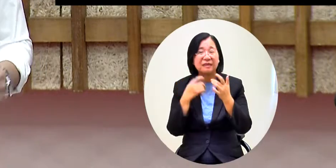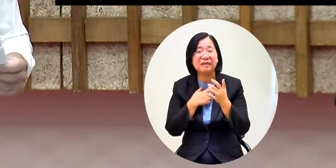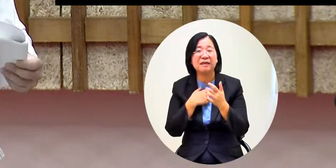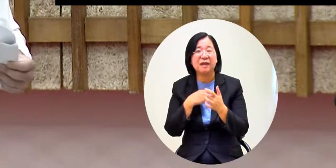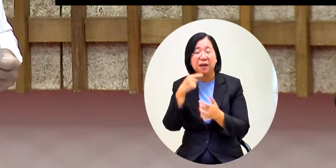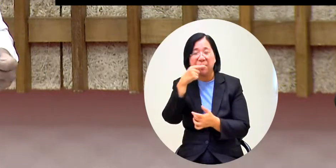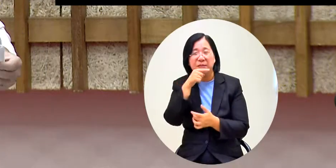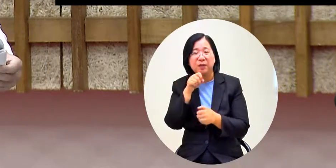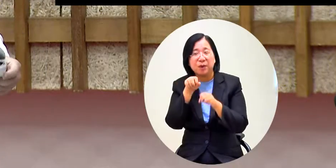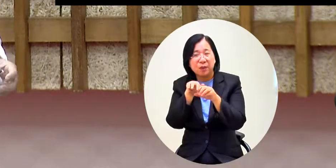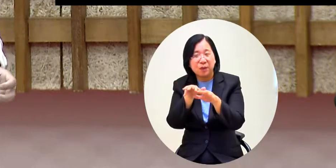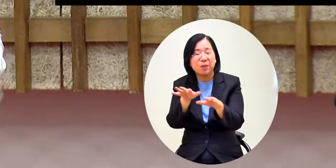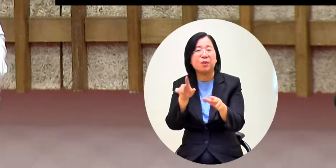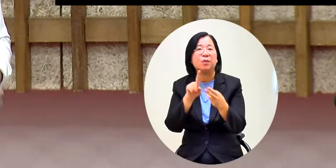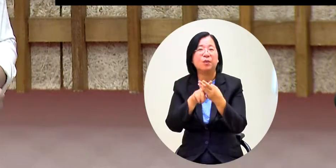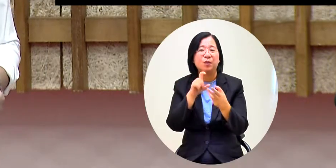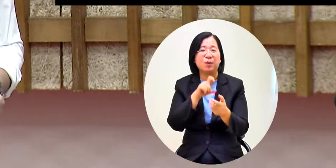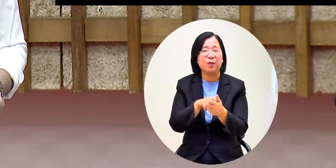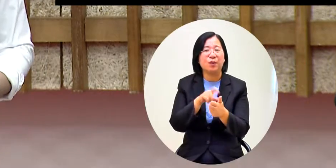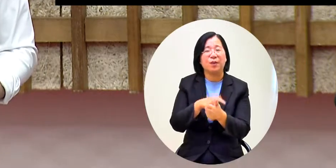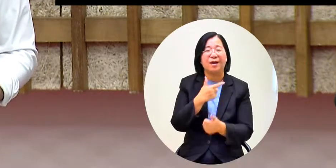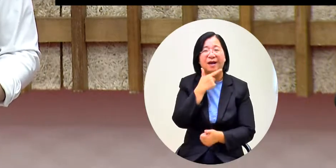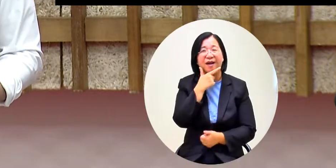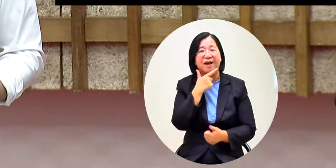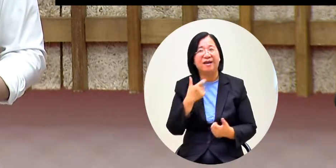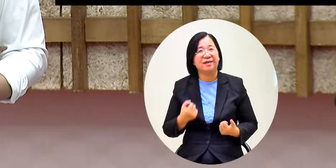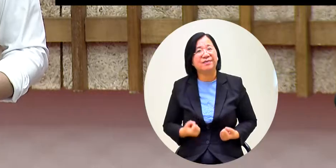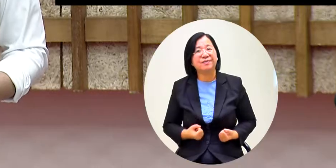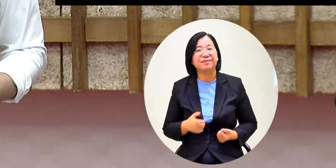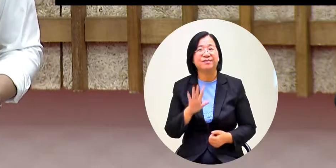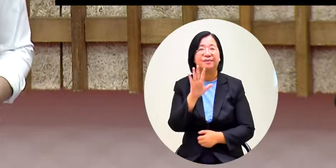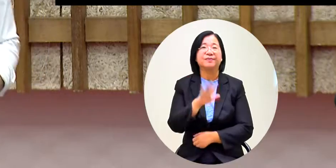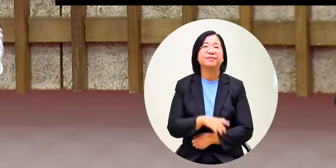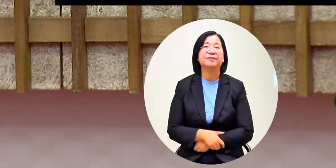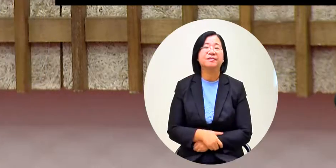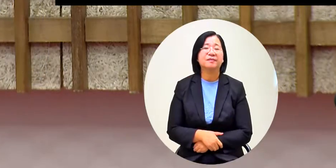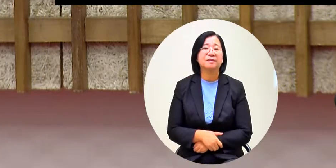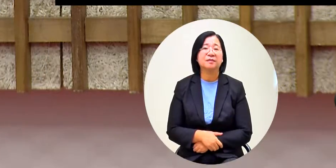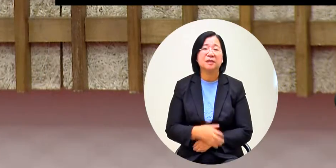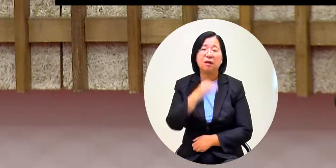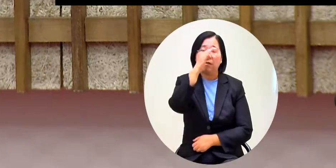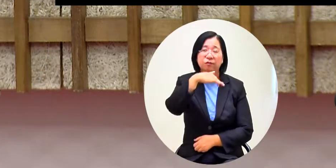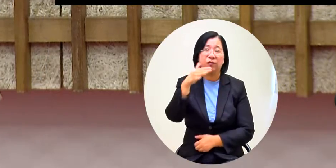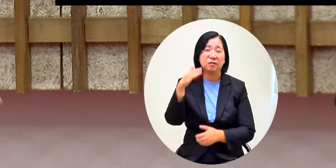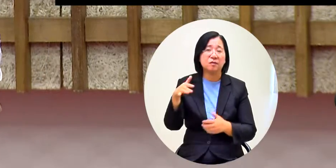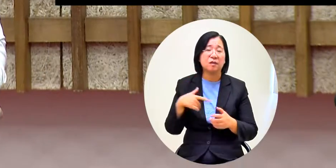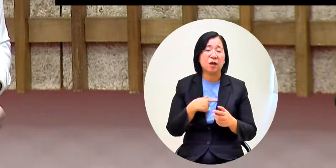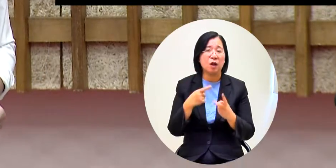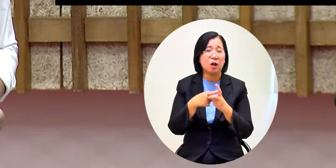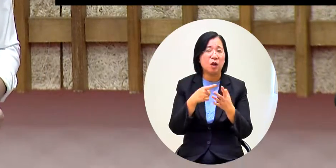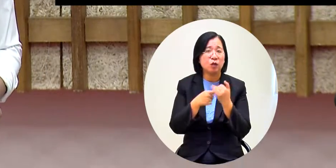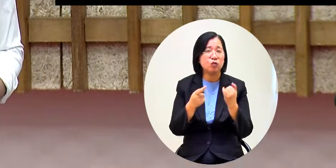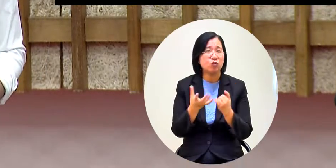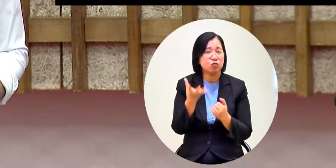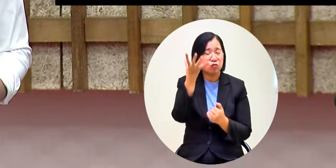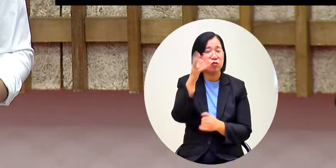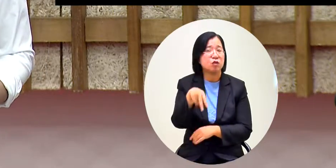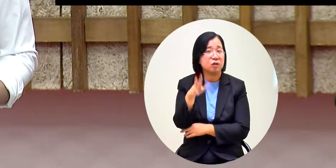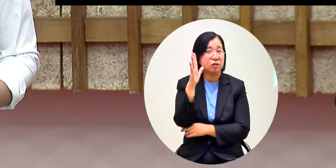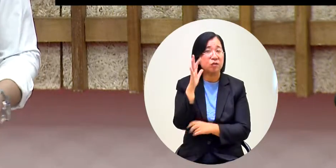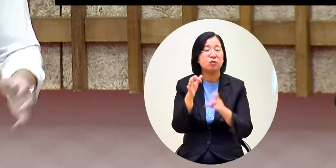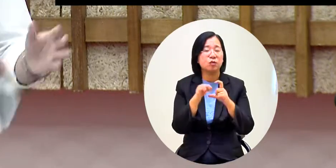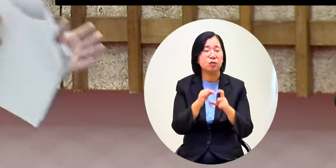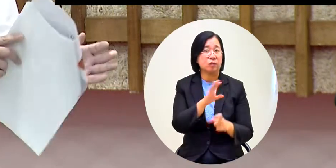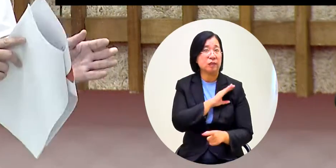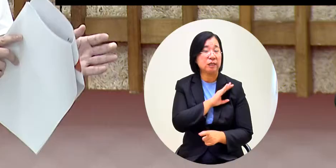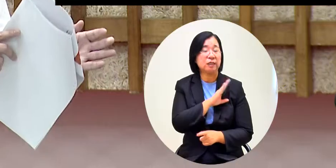的，都是让人家会心一笑的感觉。我们看下一页。针对凤山部分，现在是人口最多的行政区，我很期待说这边